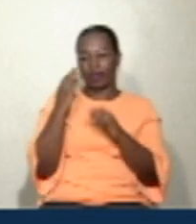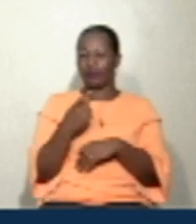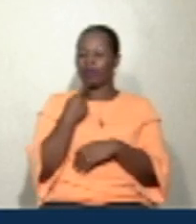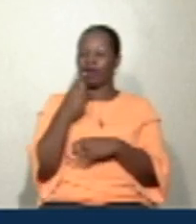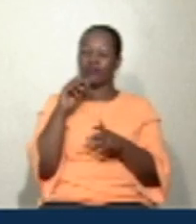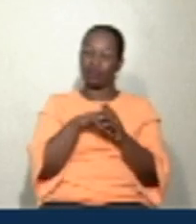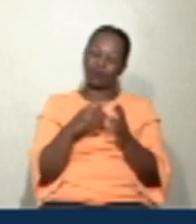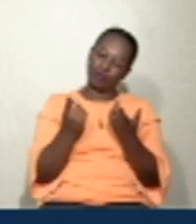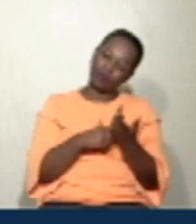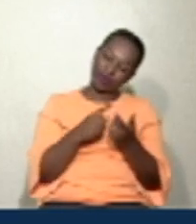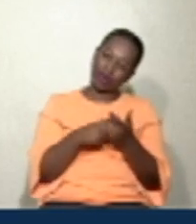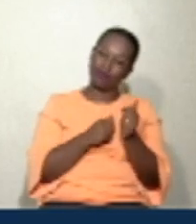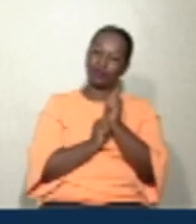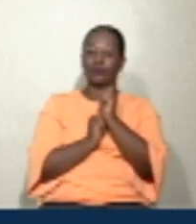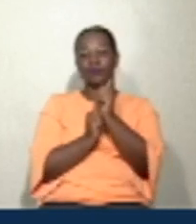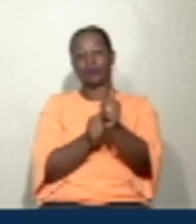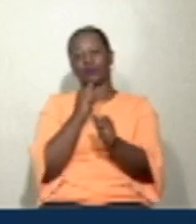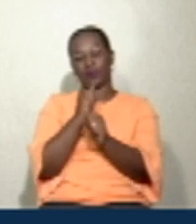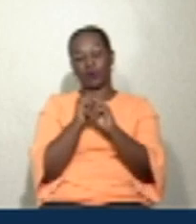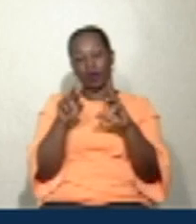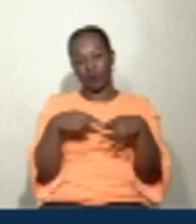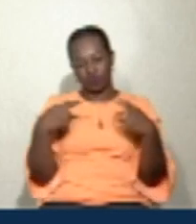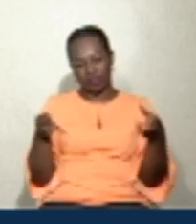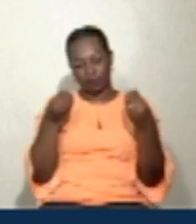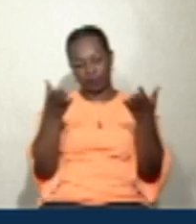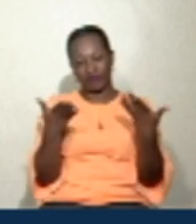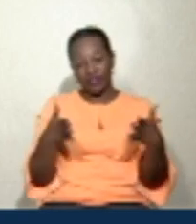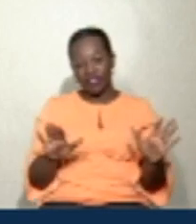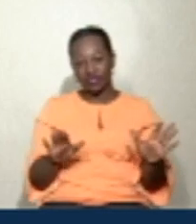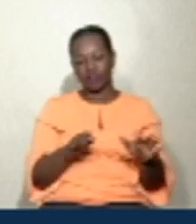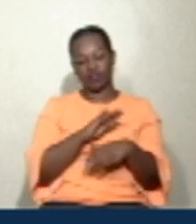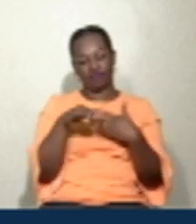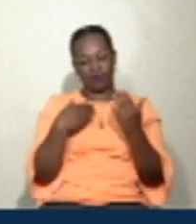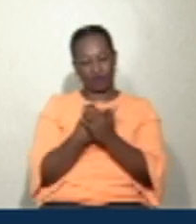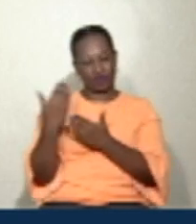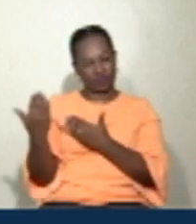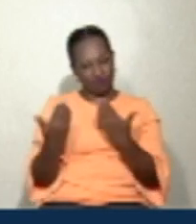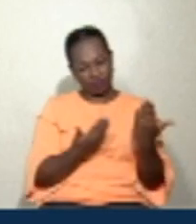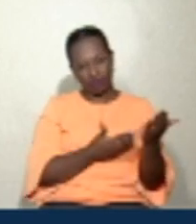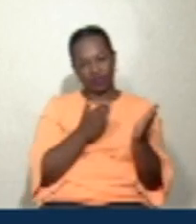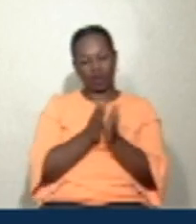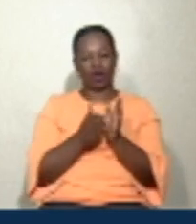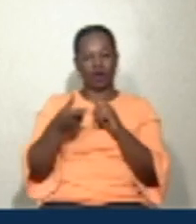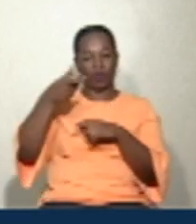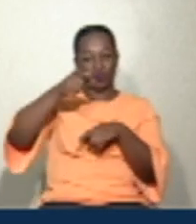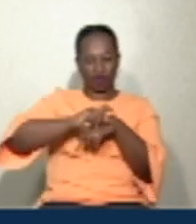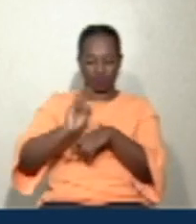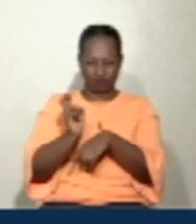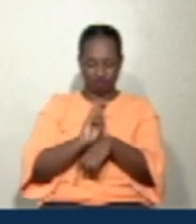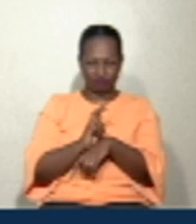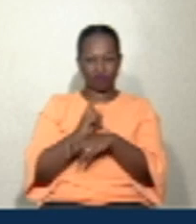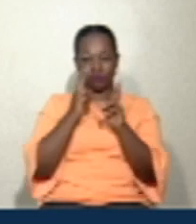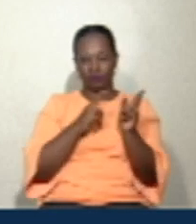kubara hagenderwaho gukora contract byatanzwe. Ibyo nabyo twabyakiriye, kandi n'ubundi ni ukongera ubugenzuzi n'ubundi